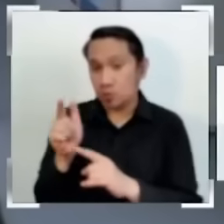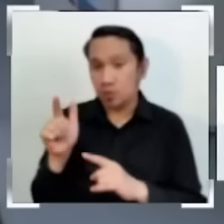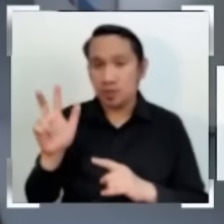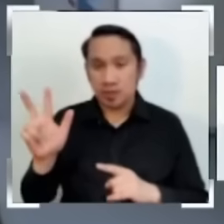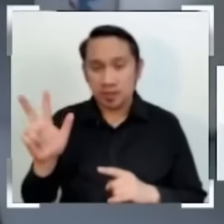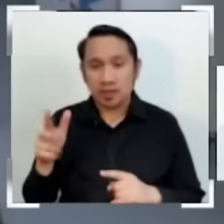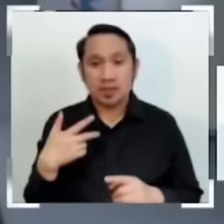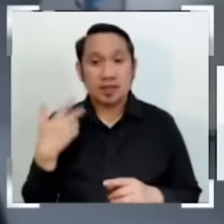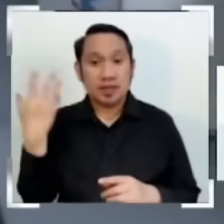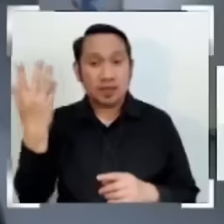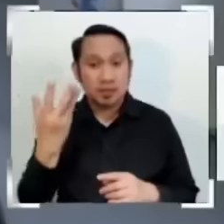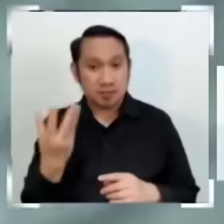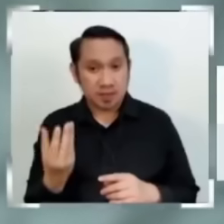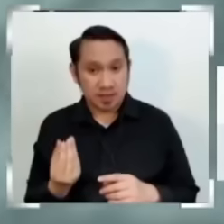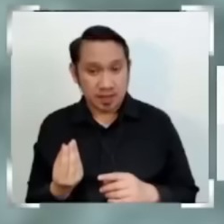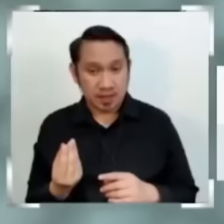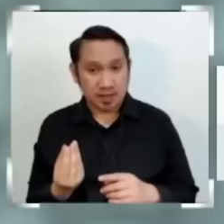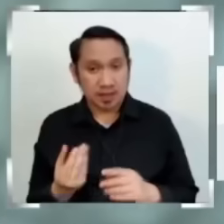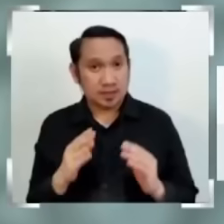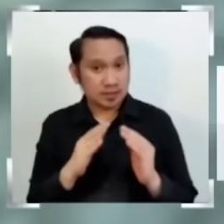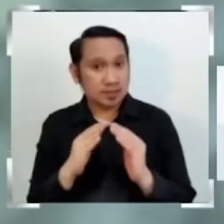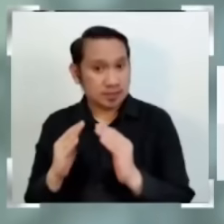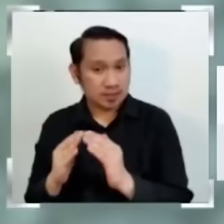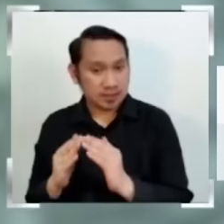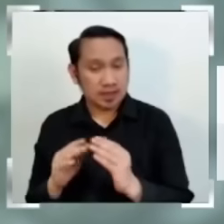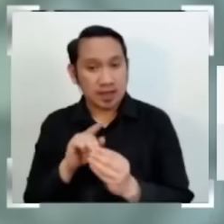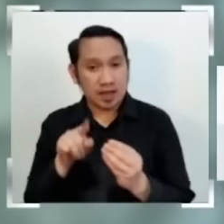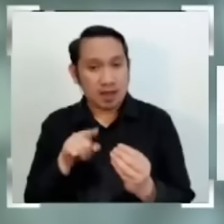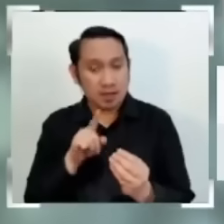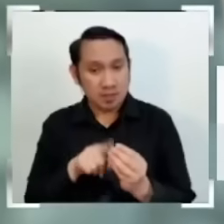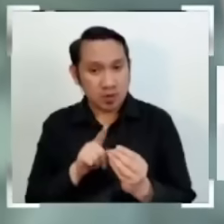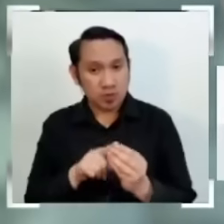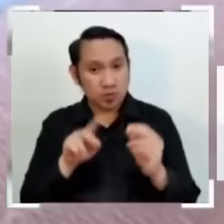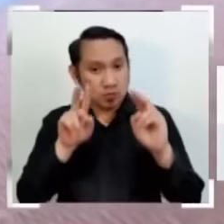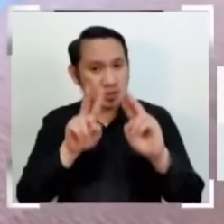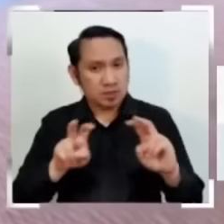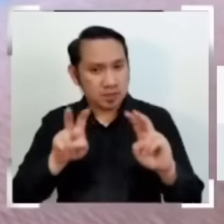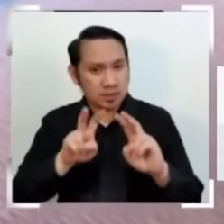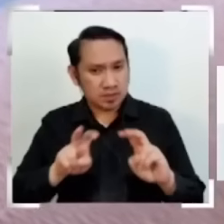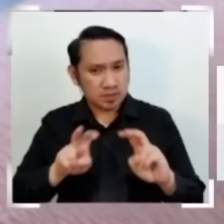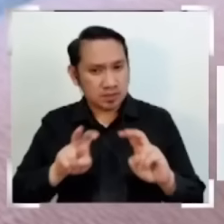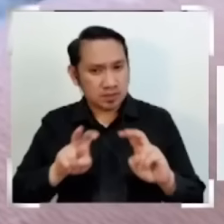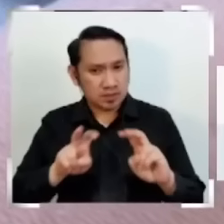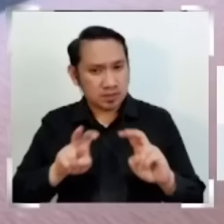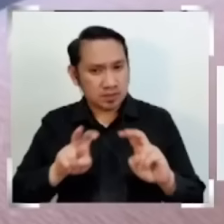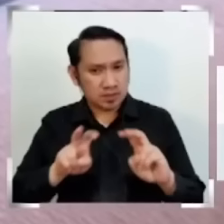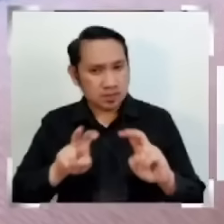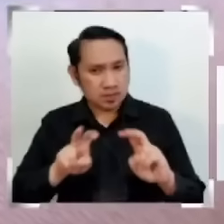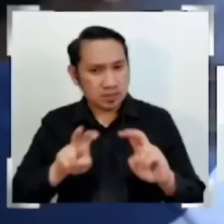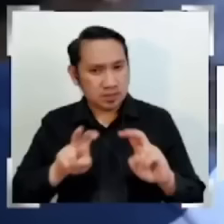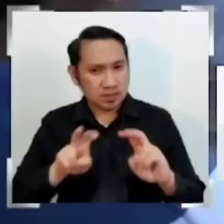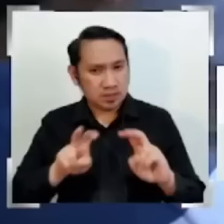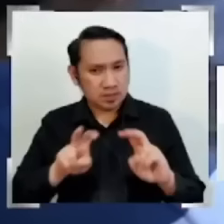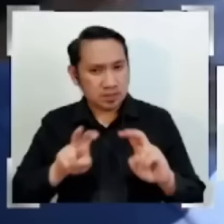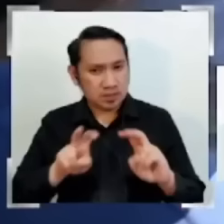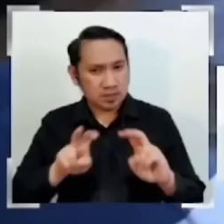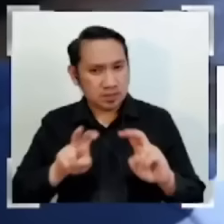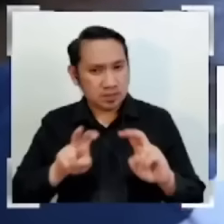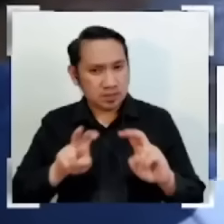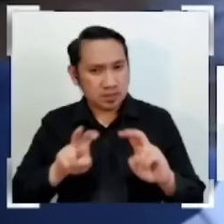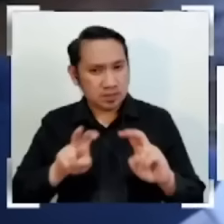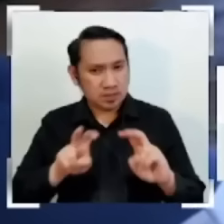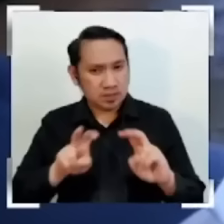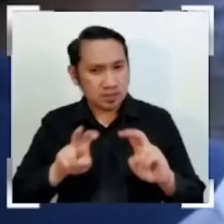City Prosecutor's Office ang preliminary investigation sa mga reklamong isinampa laban sa kanila. Para sa